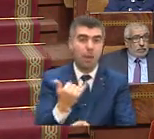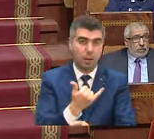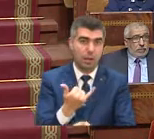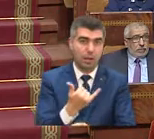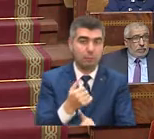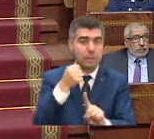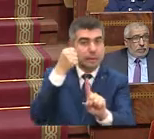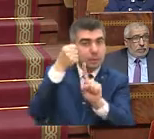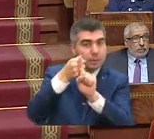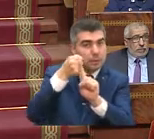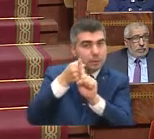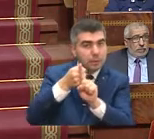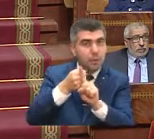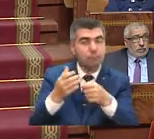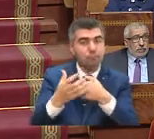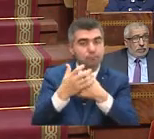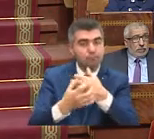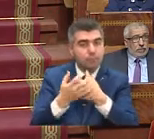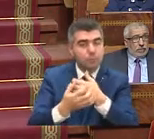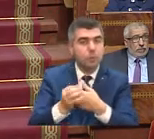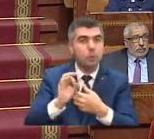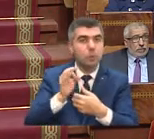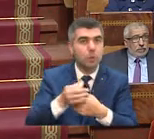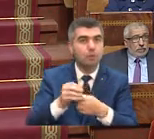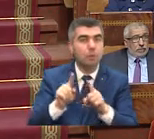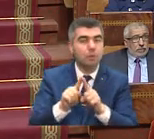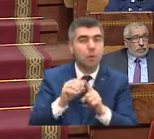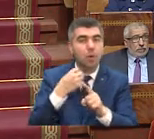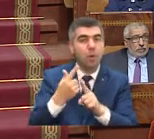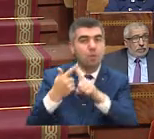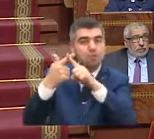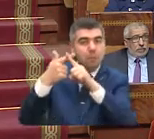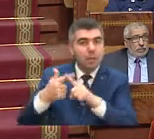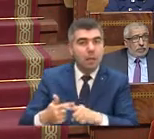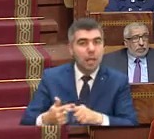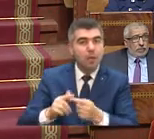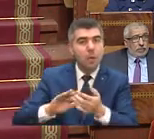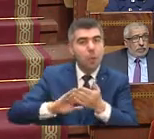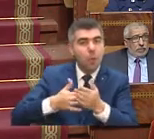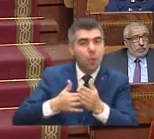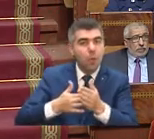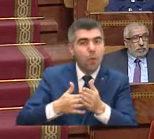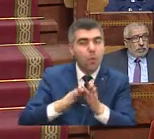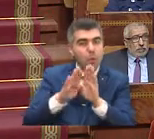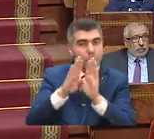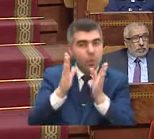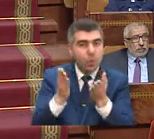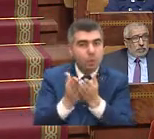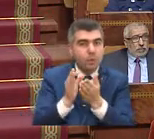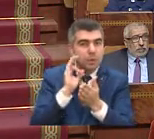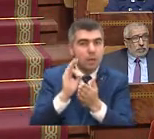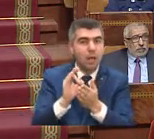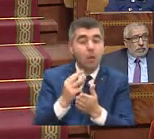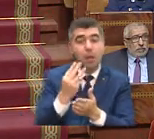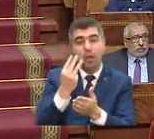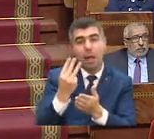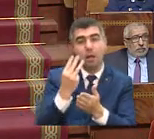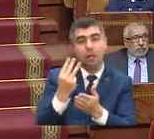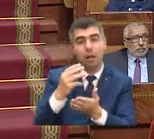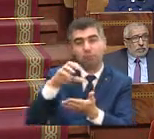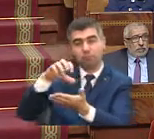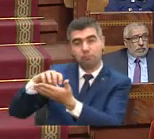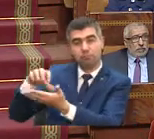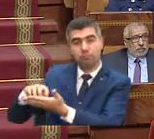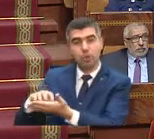مقدر للتحصيل ولا تتحصل على ما يناسب هذه المعطيات هذه. كذلك ثلاثة الجماعات بنفس